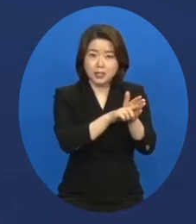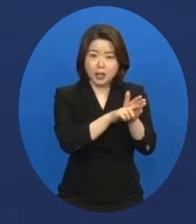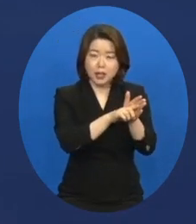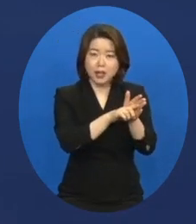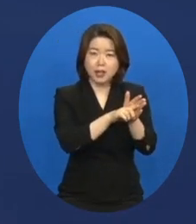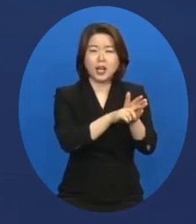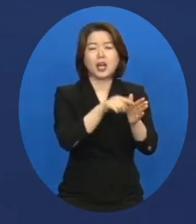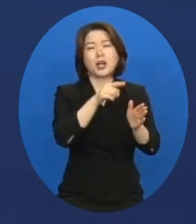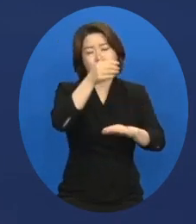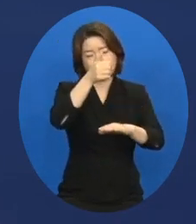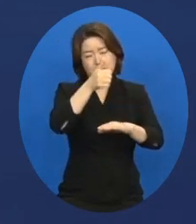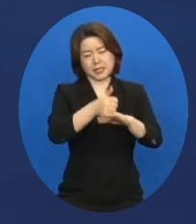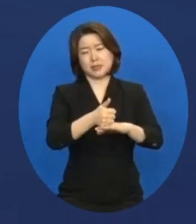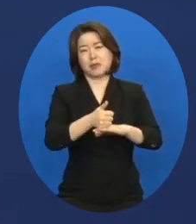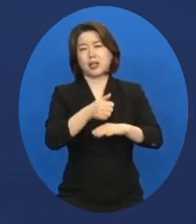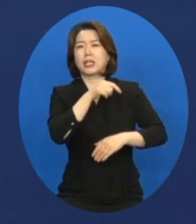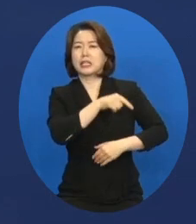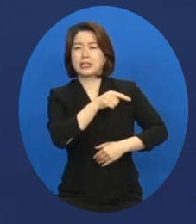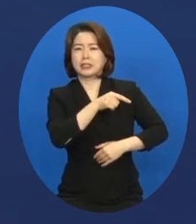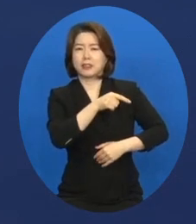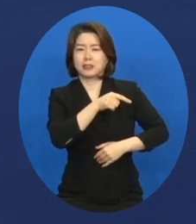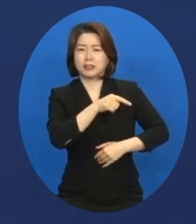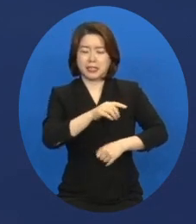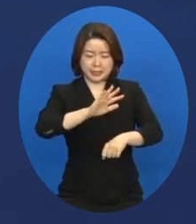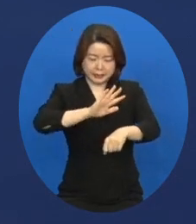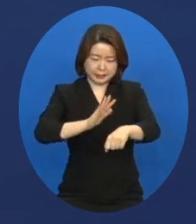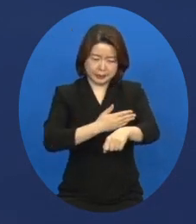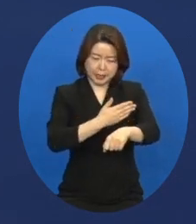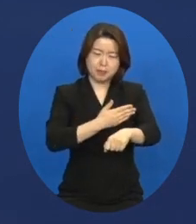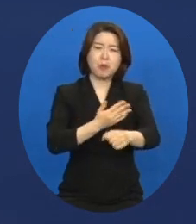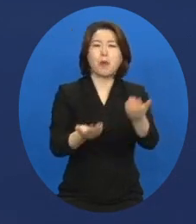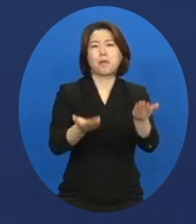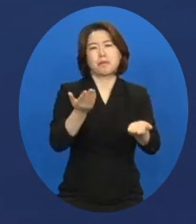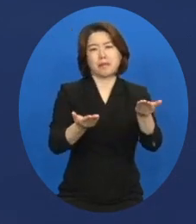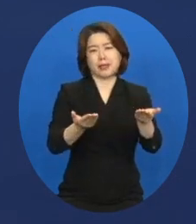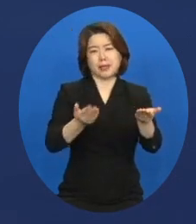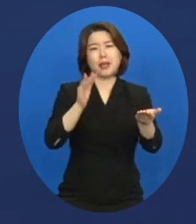이런 결정적인 그런 오판을 하게 됩니다.